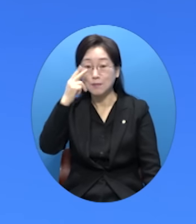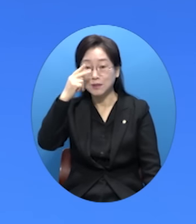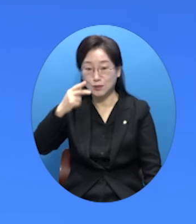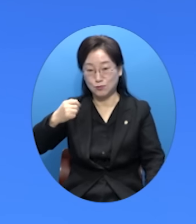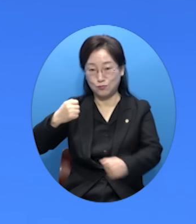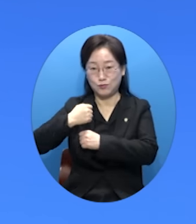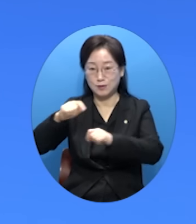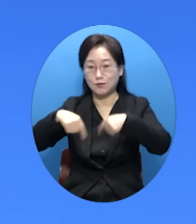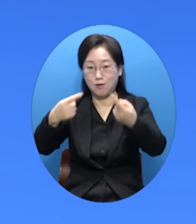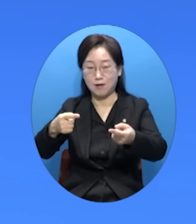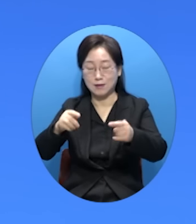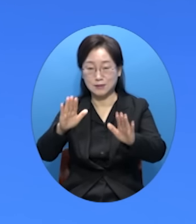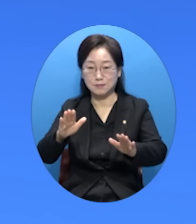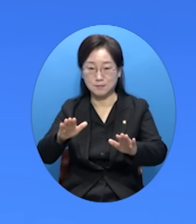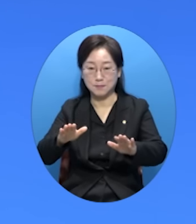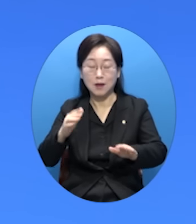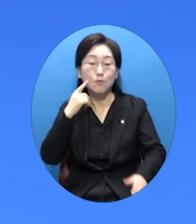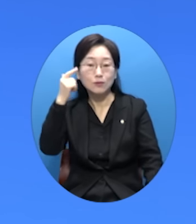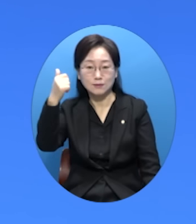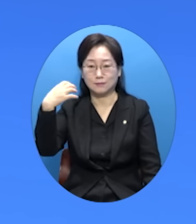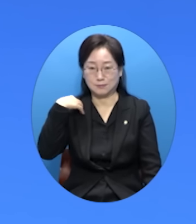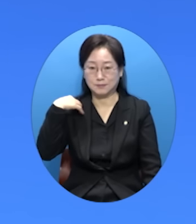자식 채플린으로 와 있고